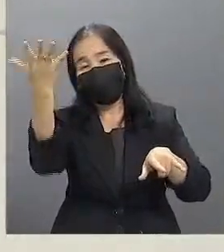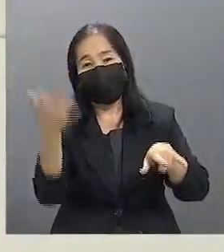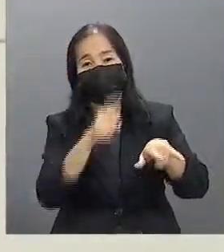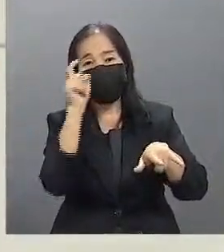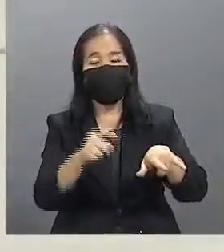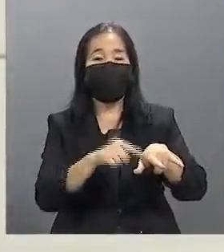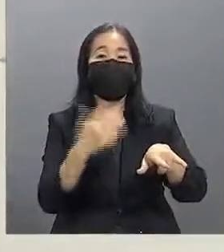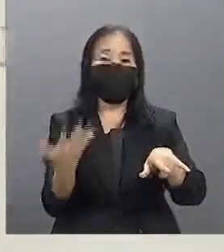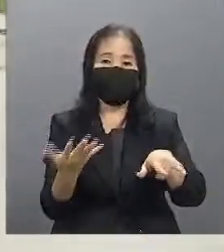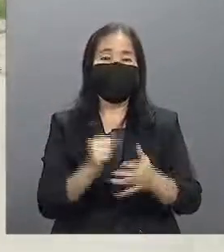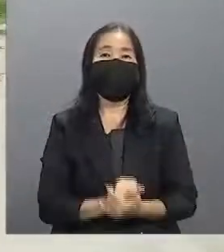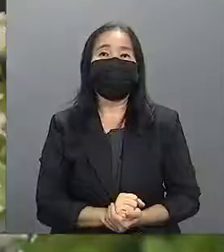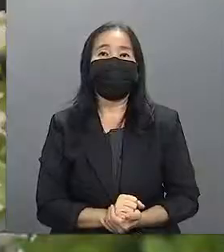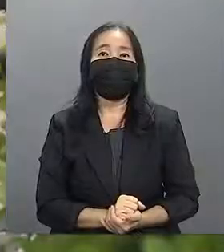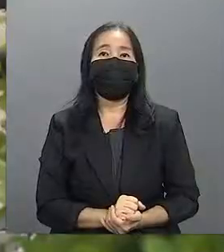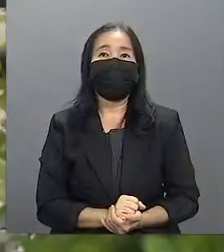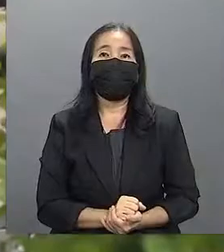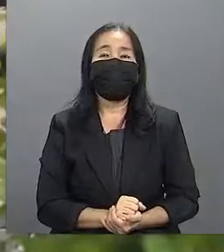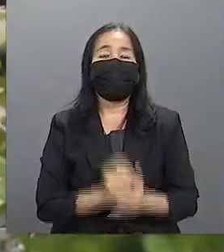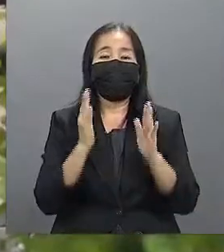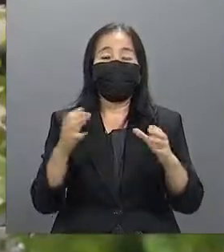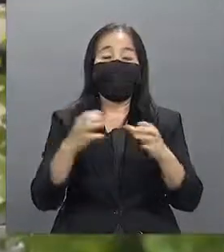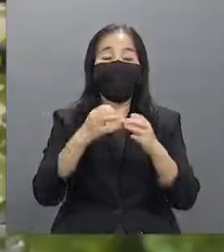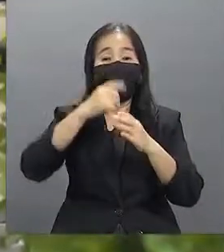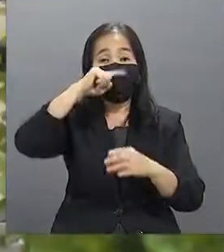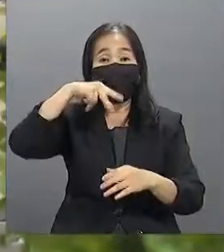ไหร่เกษมแซ่คือ ThaiPBSรายงาน